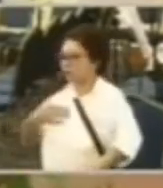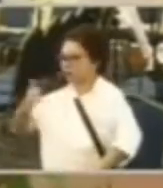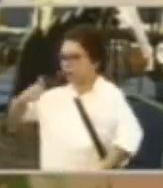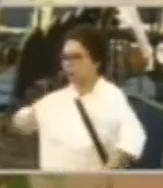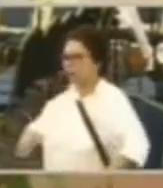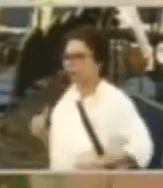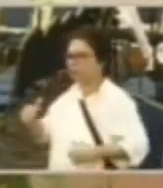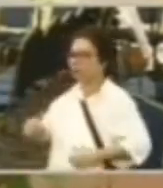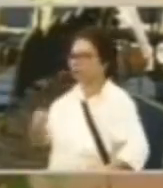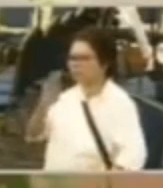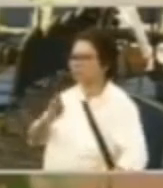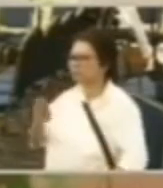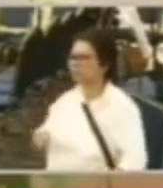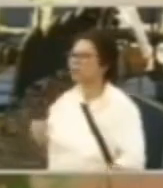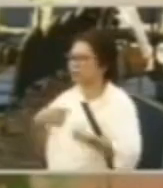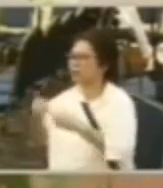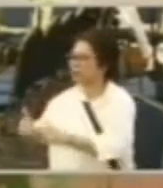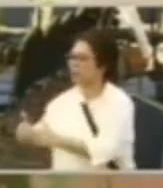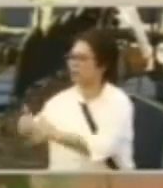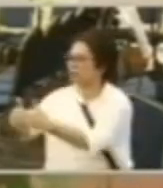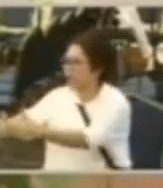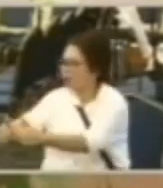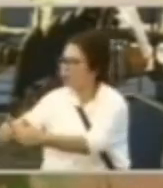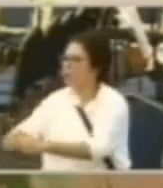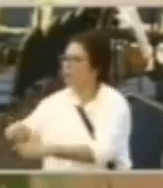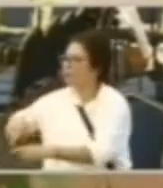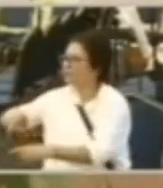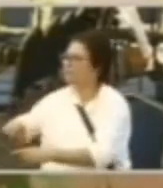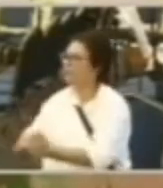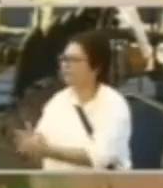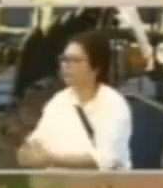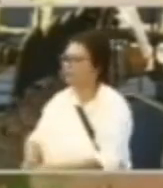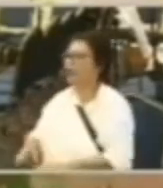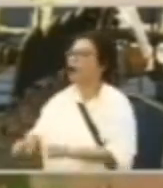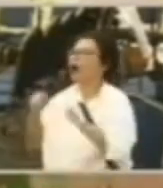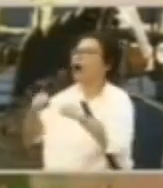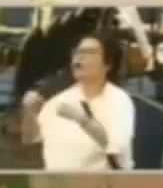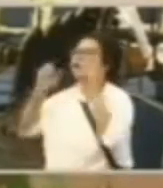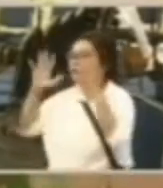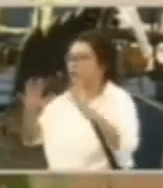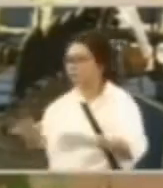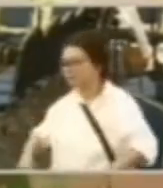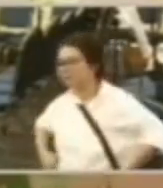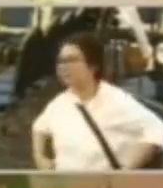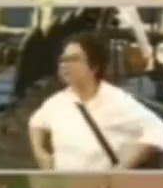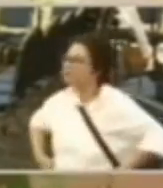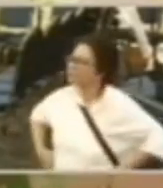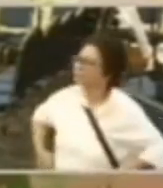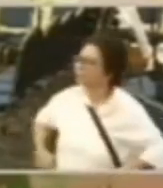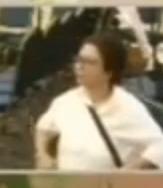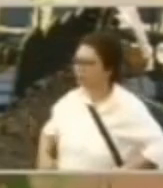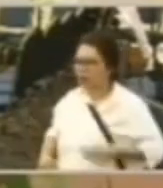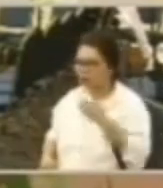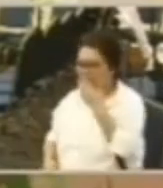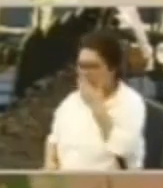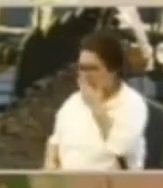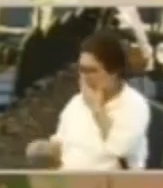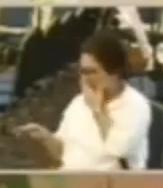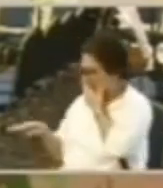kita mengikuti Kristus karena kita yakin akan selamat. Haleluya Romo. Amin. Lalu saya tanya, kamu seperti pendeta,